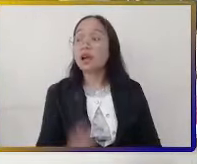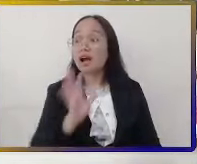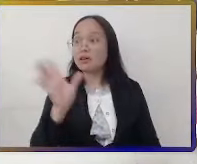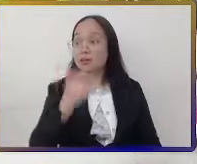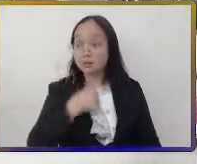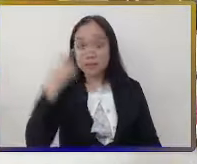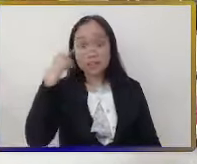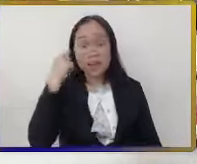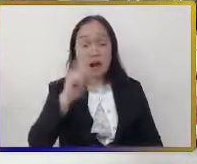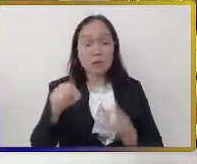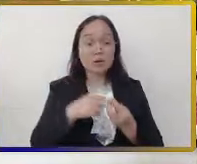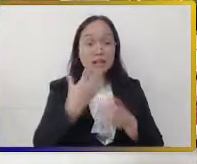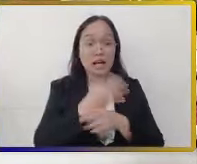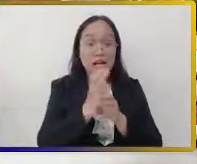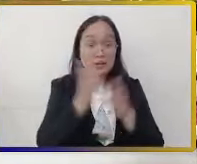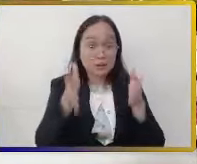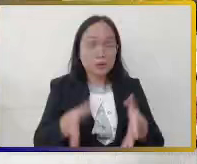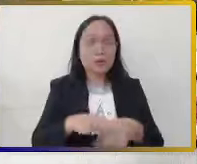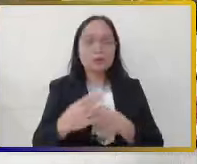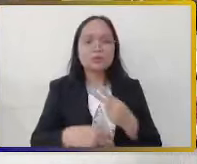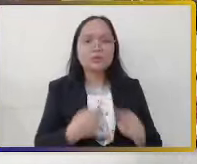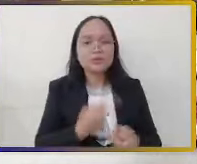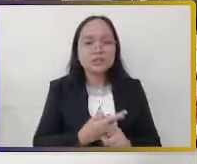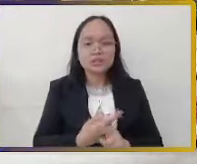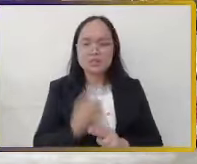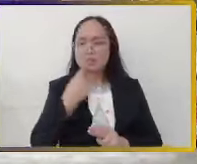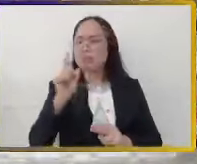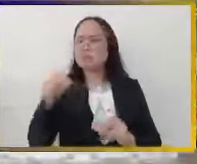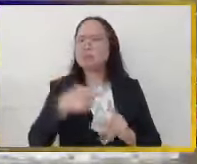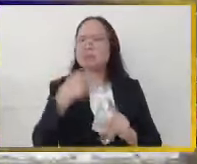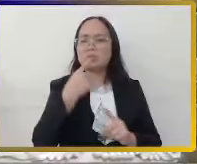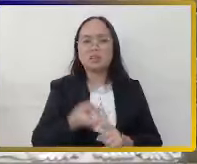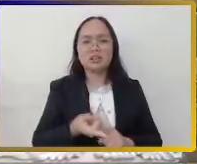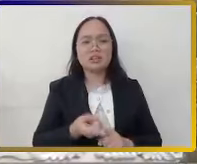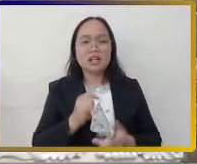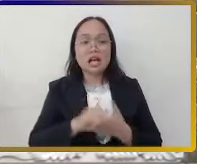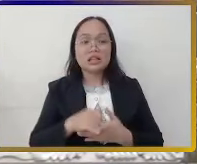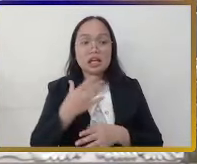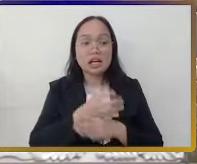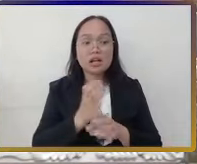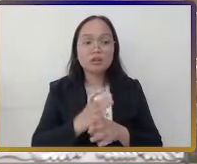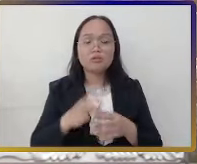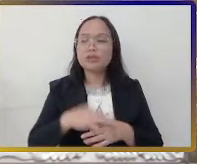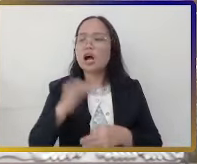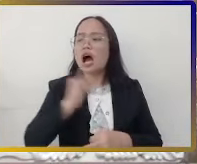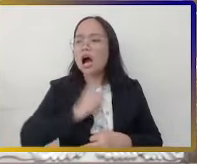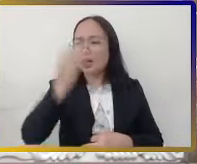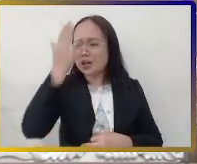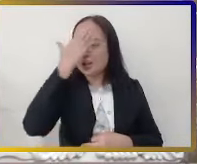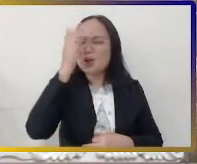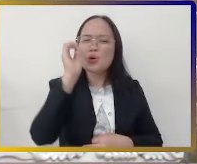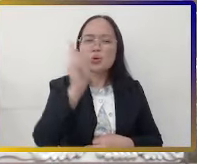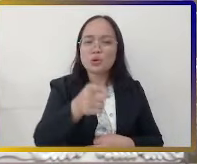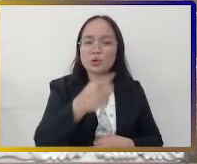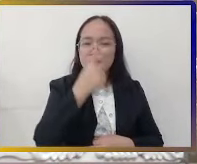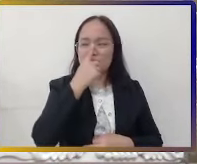Imagine the creator of the universe na magsasabi sa iyo, I knew you.